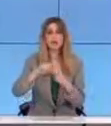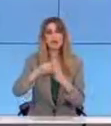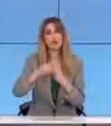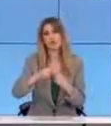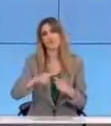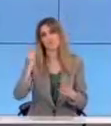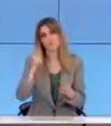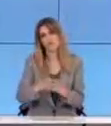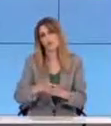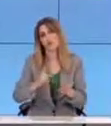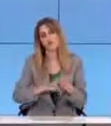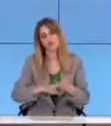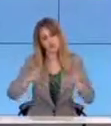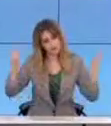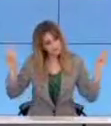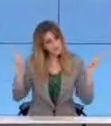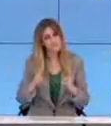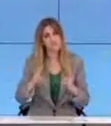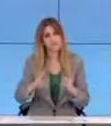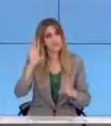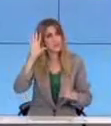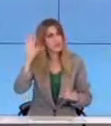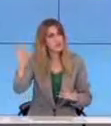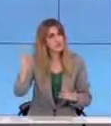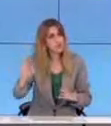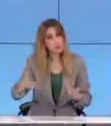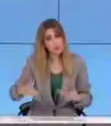φορολογίας και την ενίσχυση της ανταγωνιστικότητας.